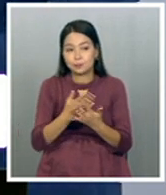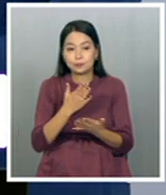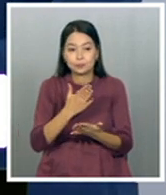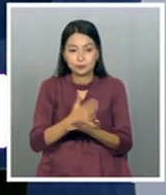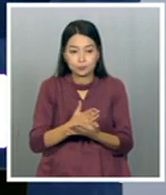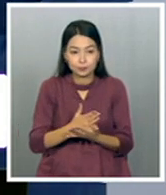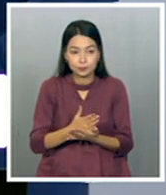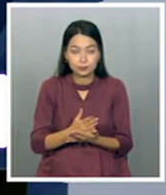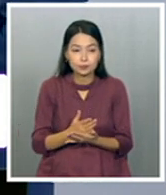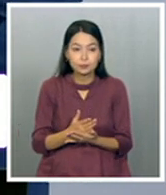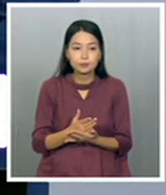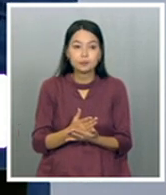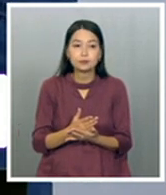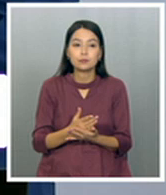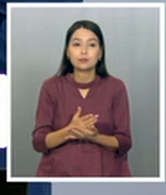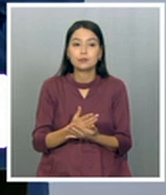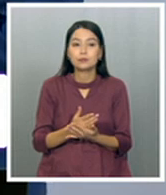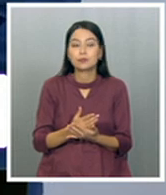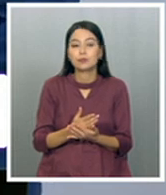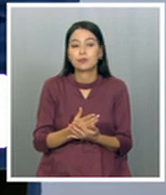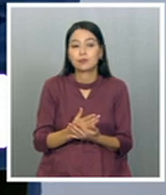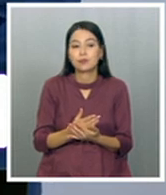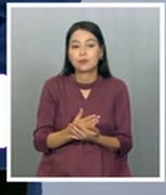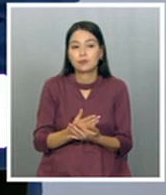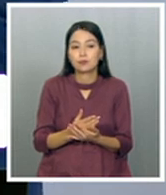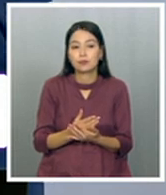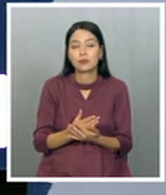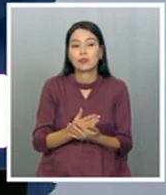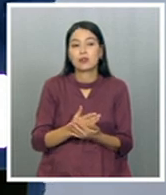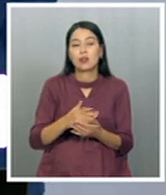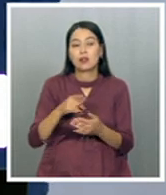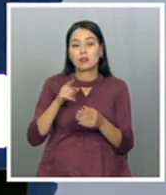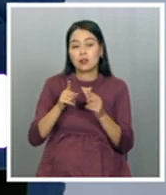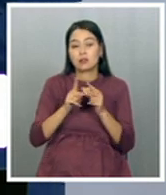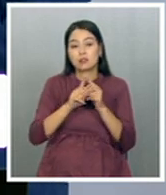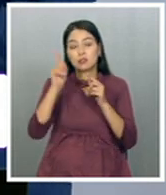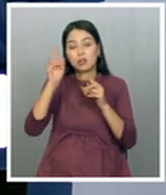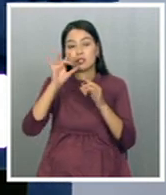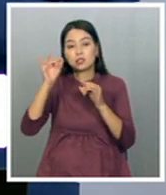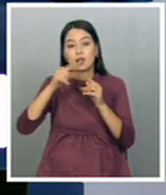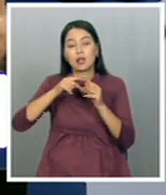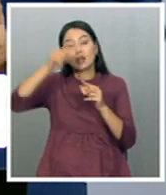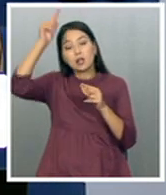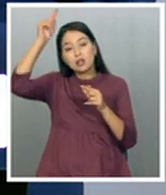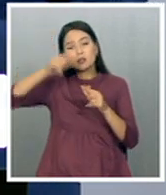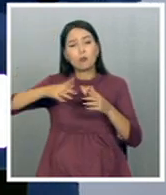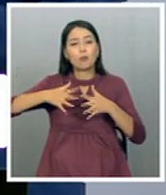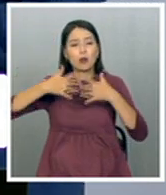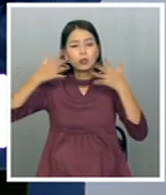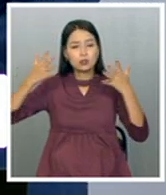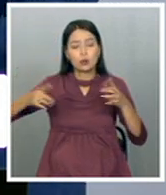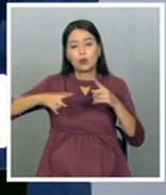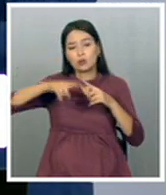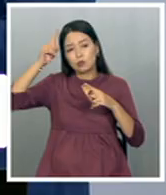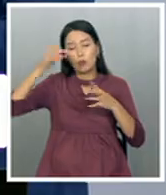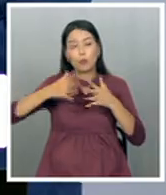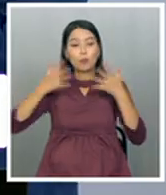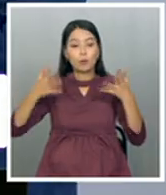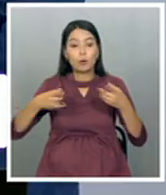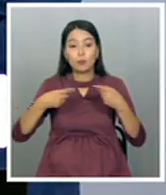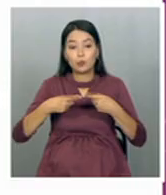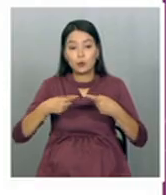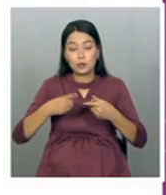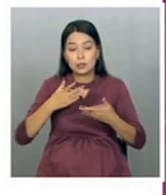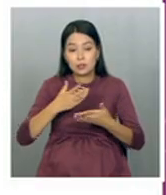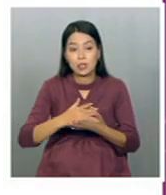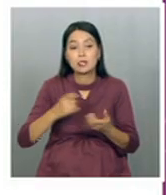яғни біздің дүние осы ол зениттік нүктеден үлкен қашықтыққа, яғни үлкен бұрышқа ауытқиды.